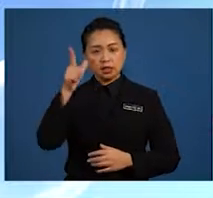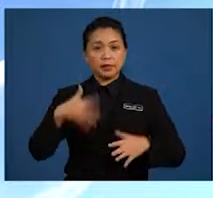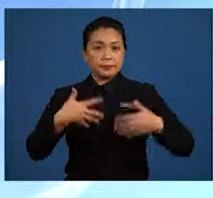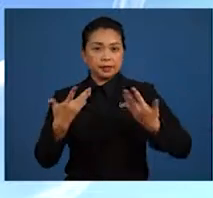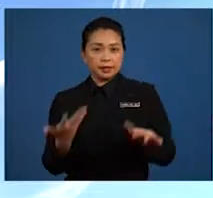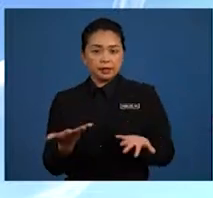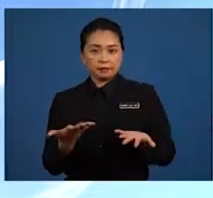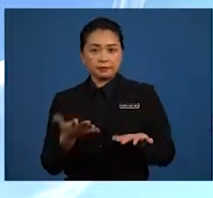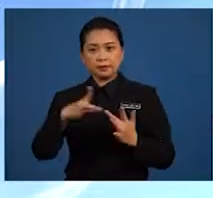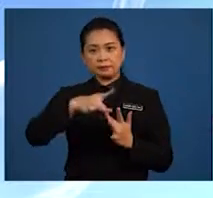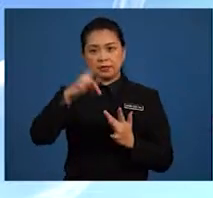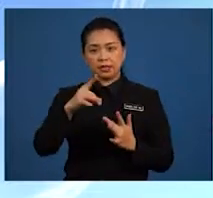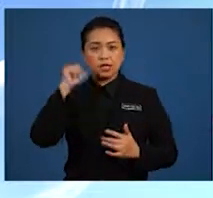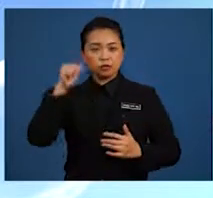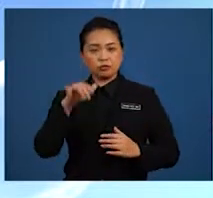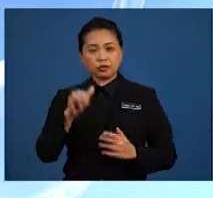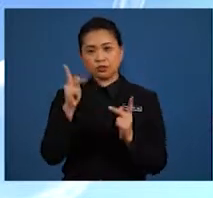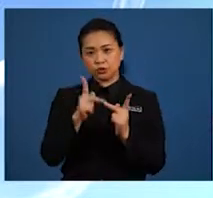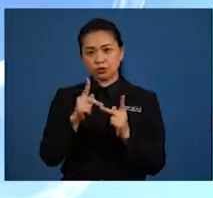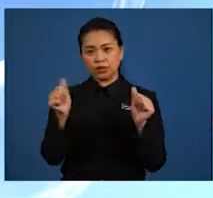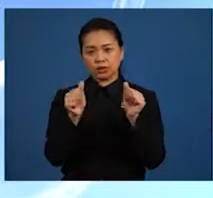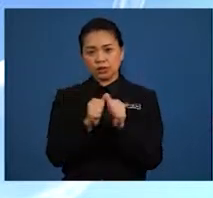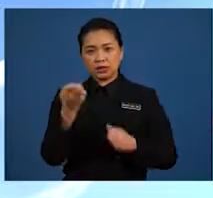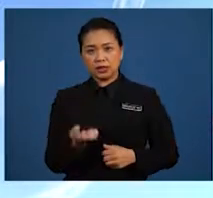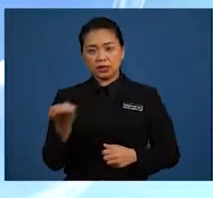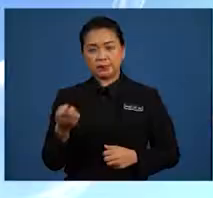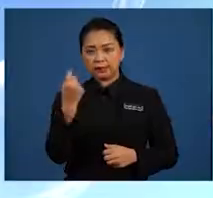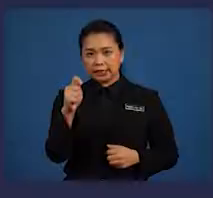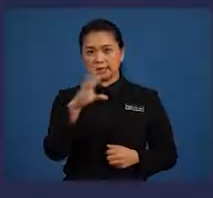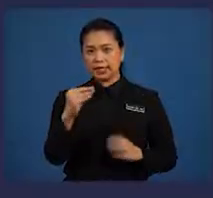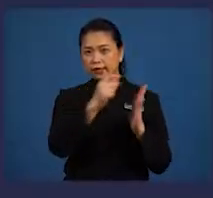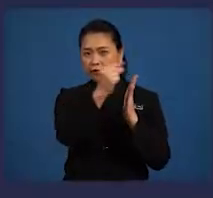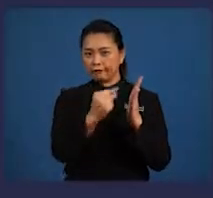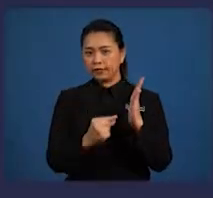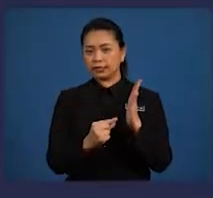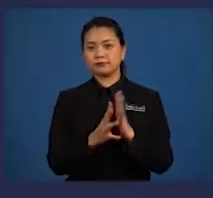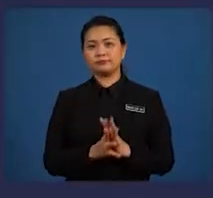pemilihan audio yang sesuai dengan elemen teks dan grafik